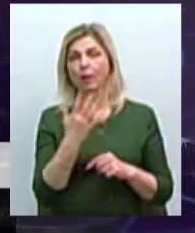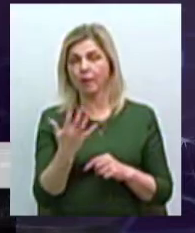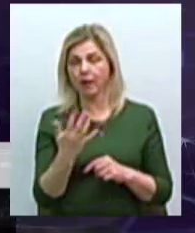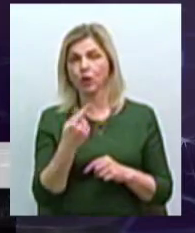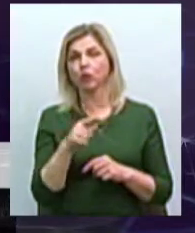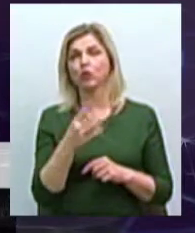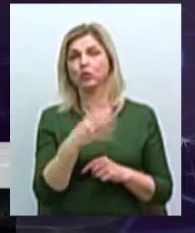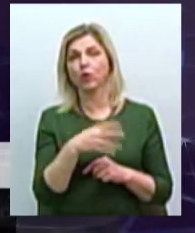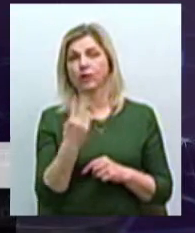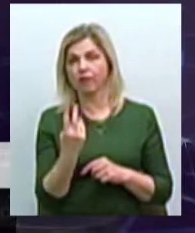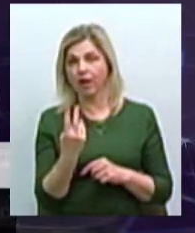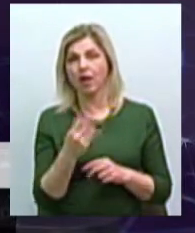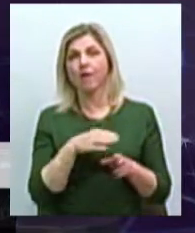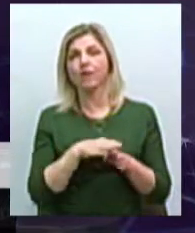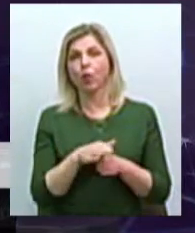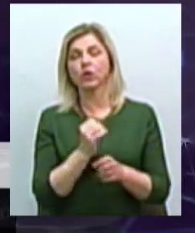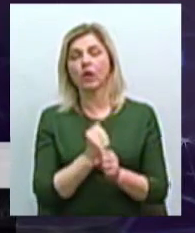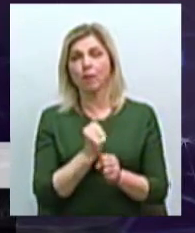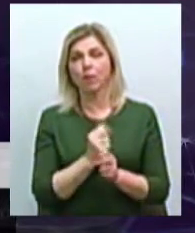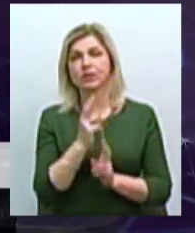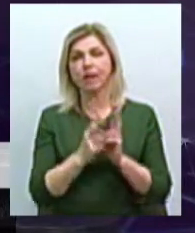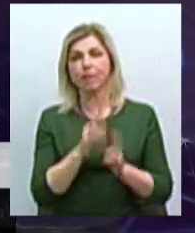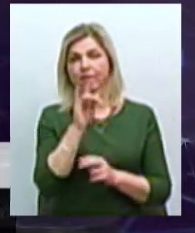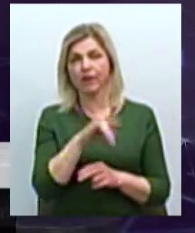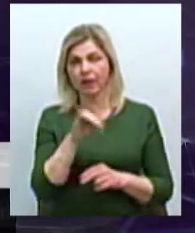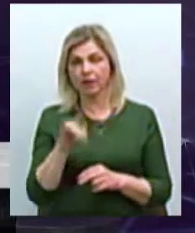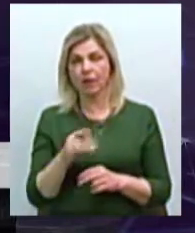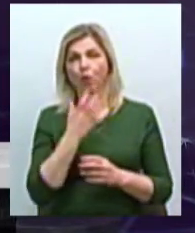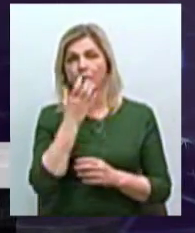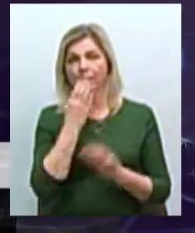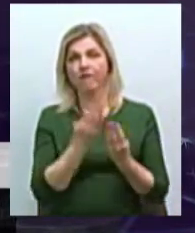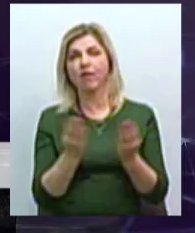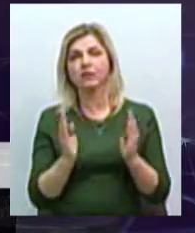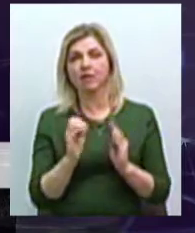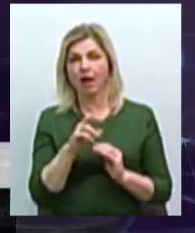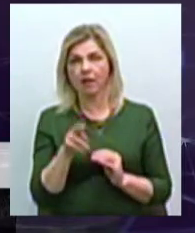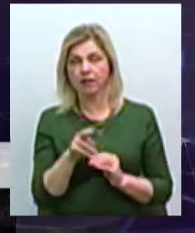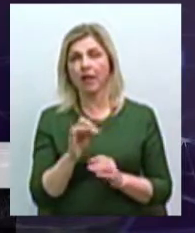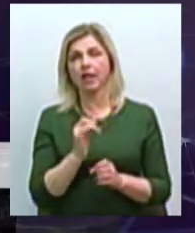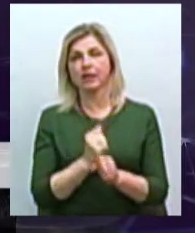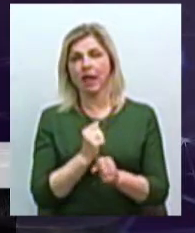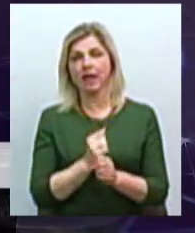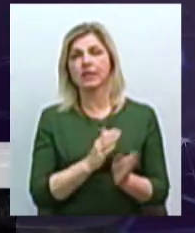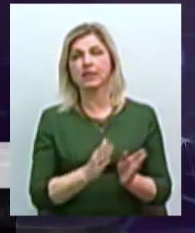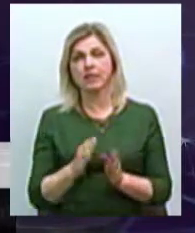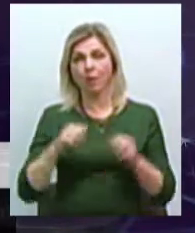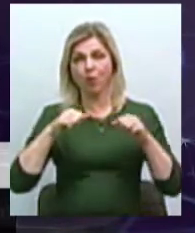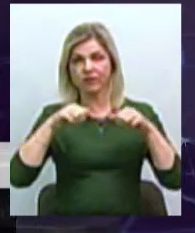номер 42. Виконуються роботи з заміни вікон, утеплення фасадів, монтується система